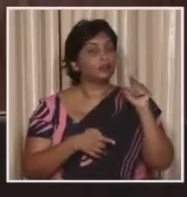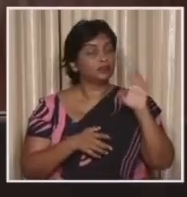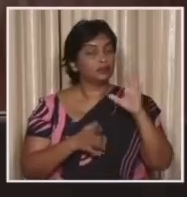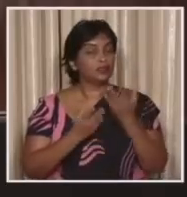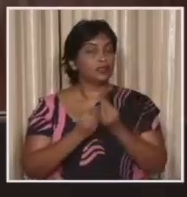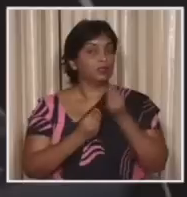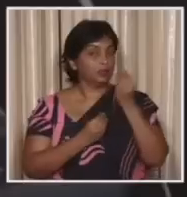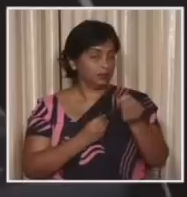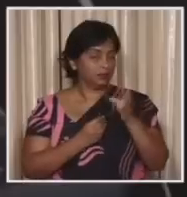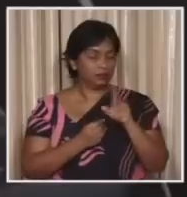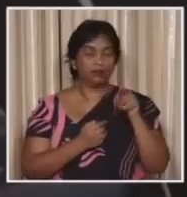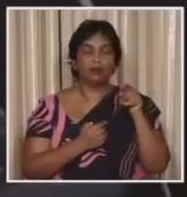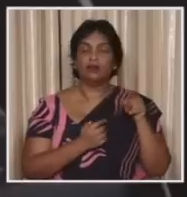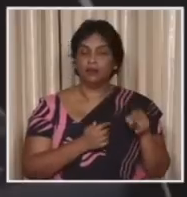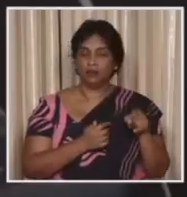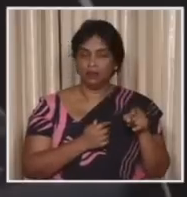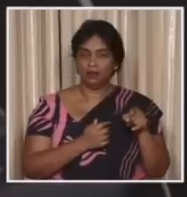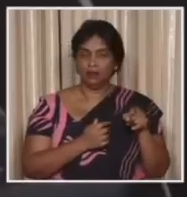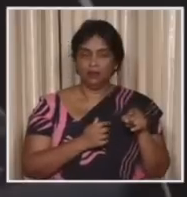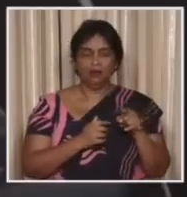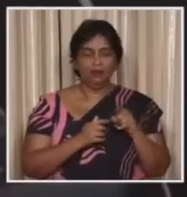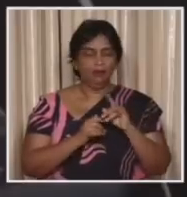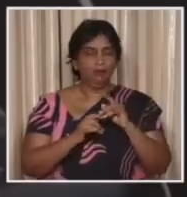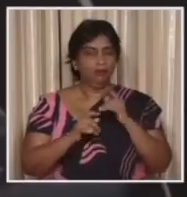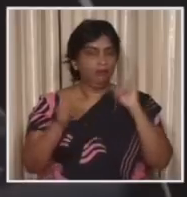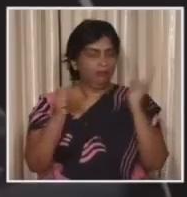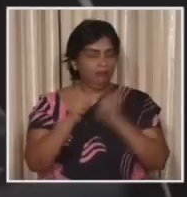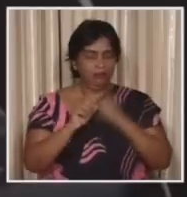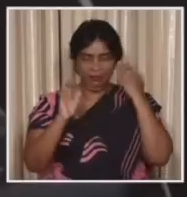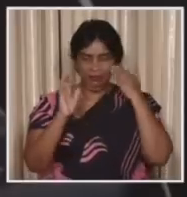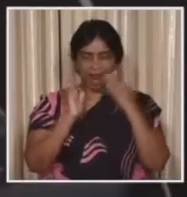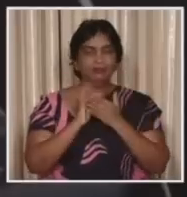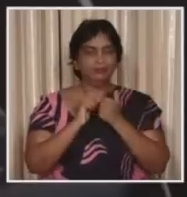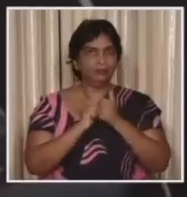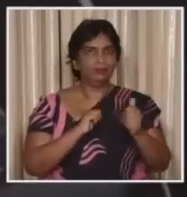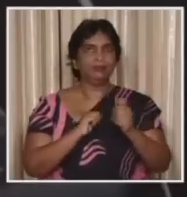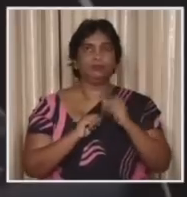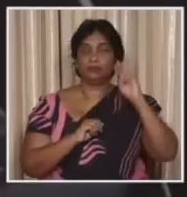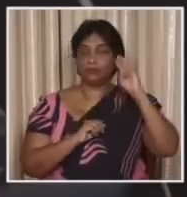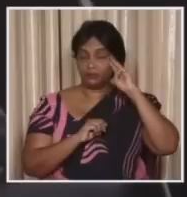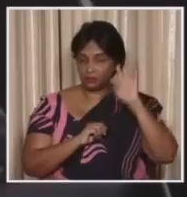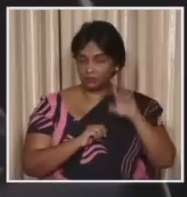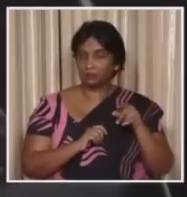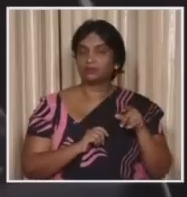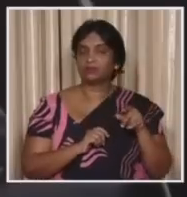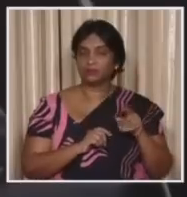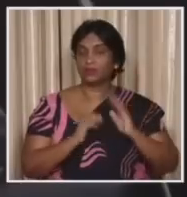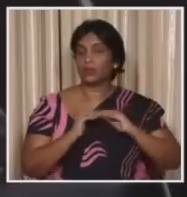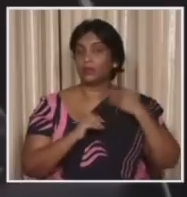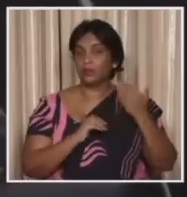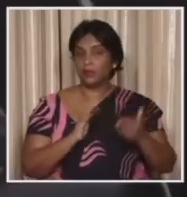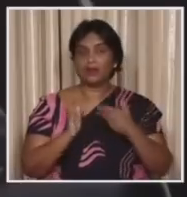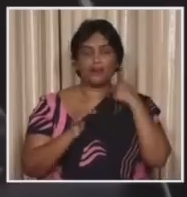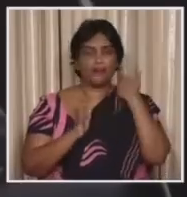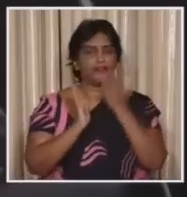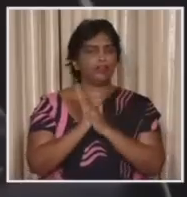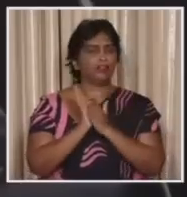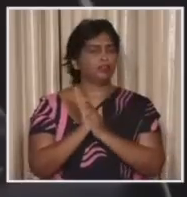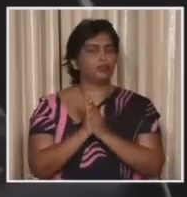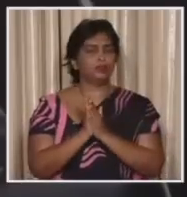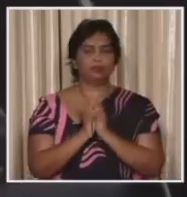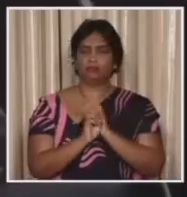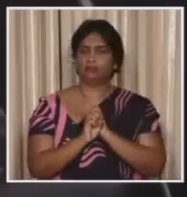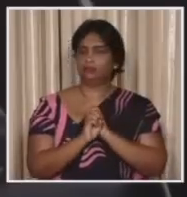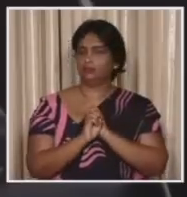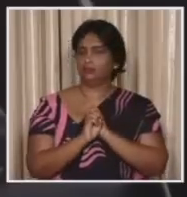ලබා දුන්නු මේ සාහසික ඝාතනය කරපු ප්‍රතිඥාව ඊට පස්සේ සමාජ මාධ්‍ය